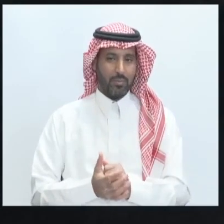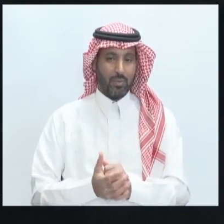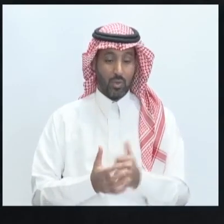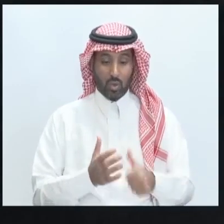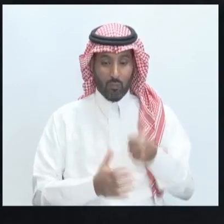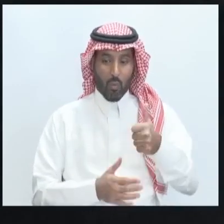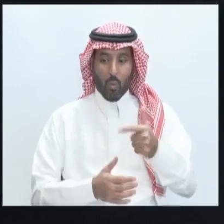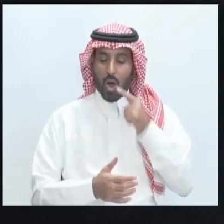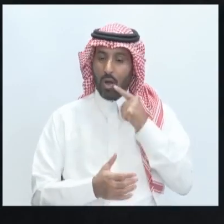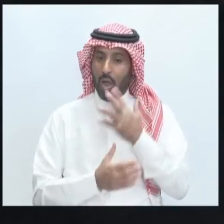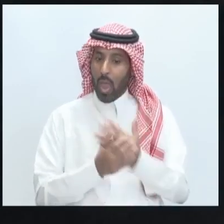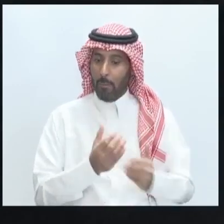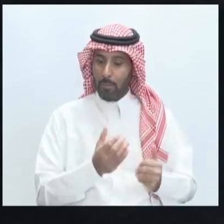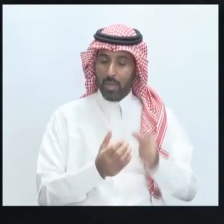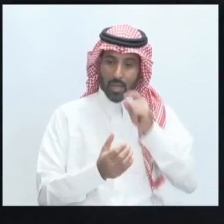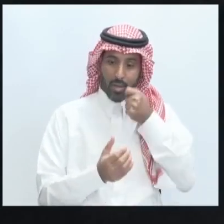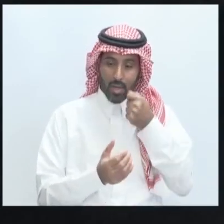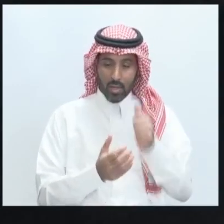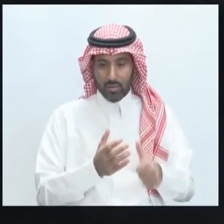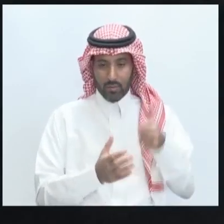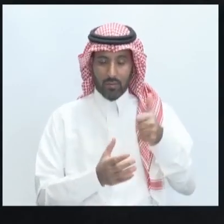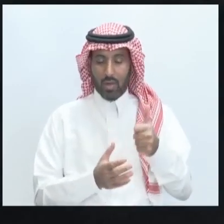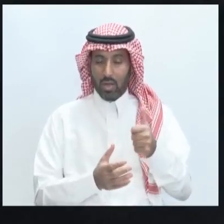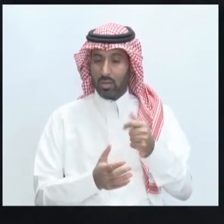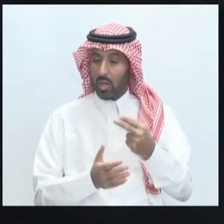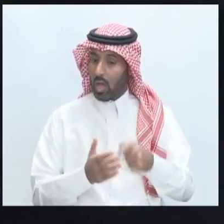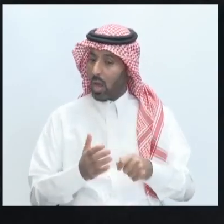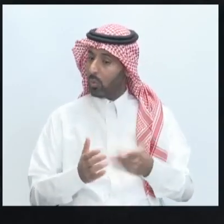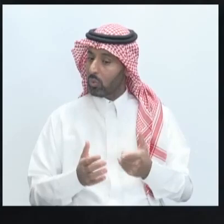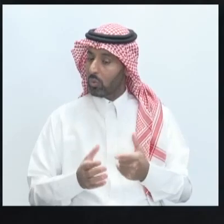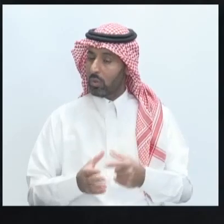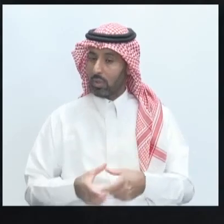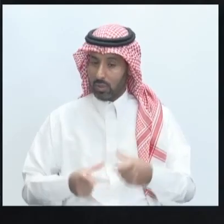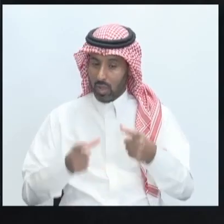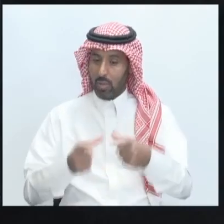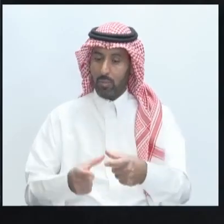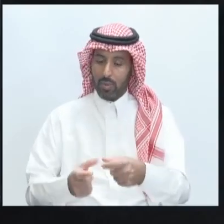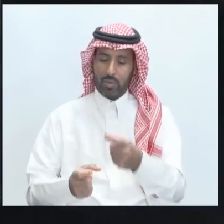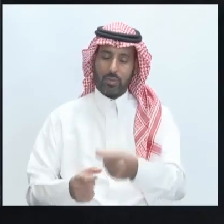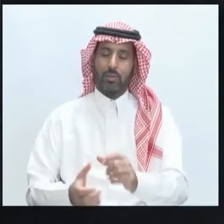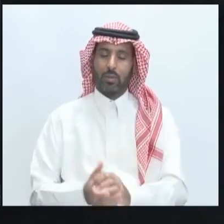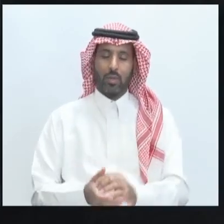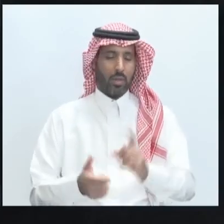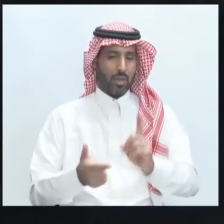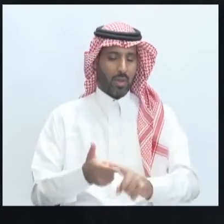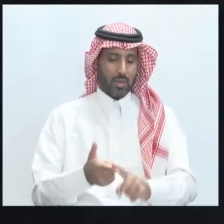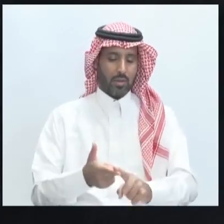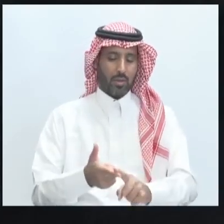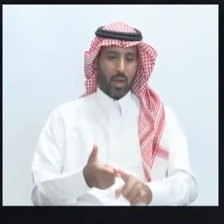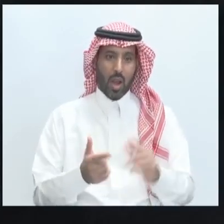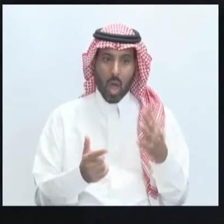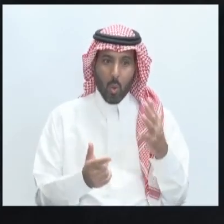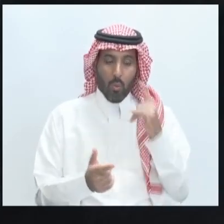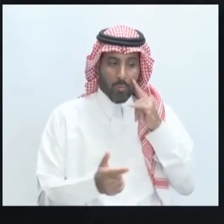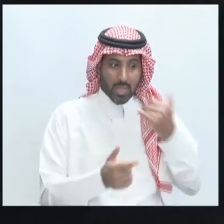تفوق ابنه اتخذ قرار ماذا اعطاء ابنه ماذا ممتازين مكافئ الثاني الخوف